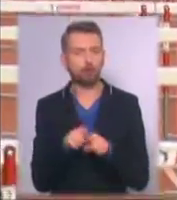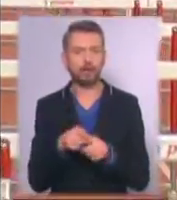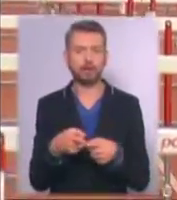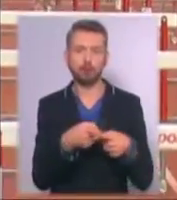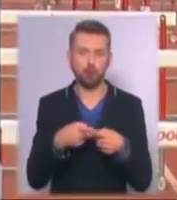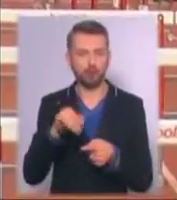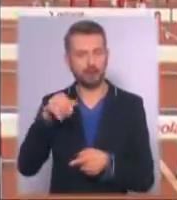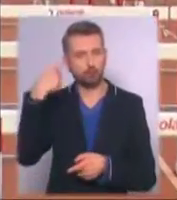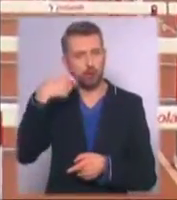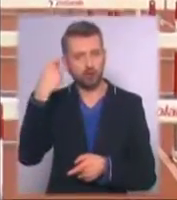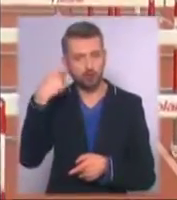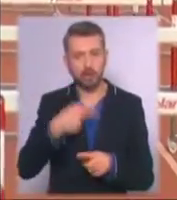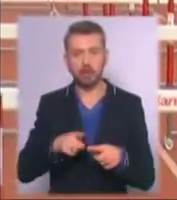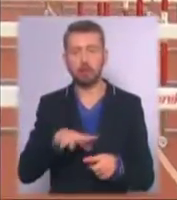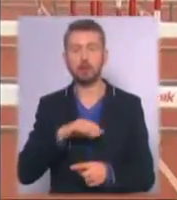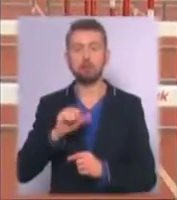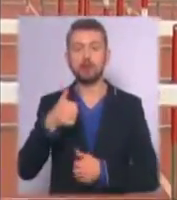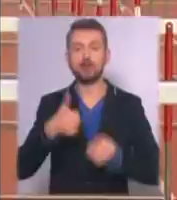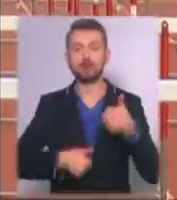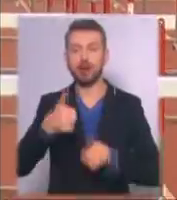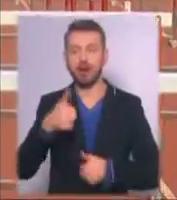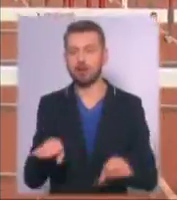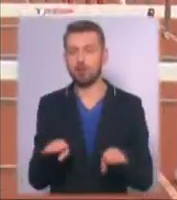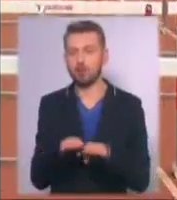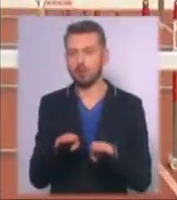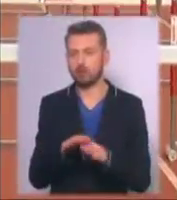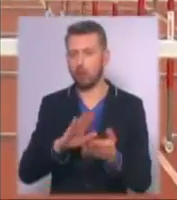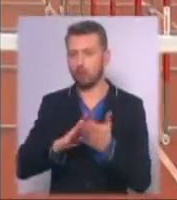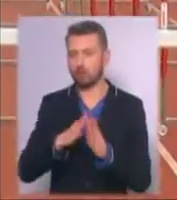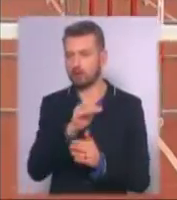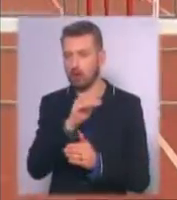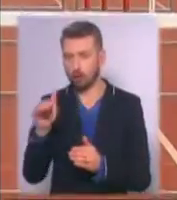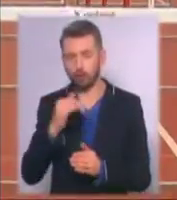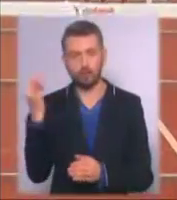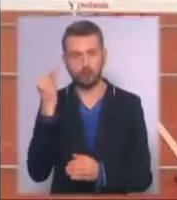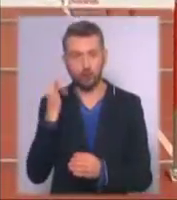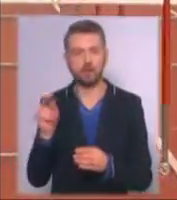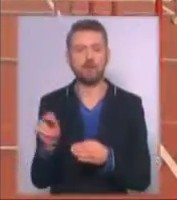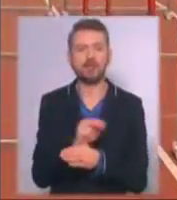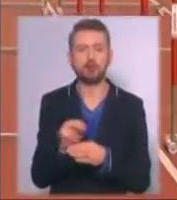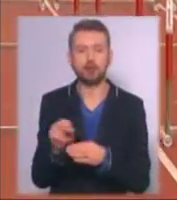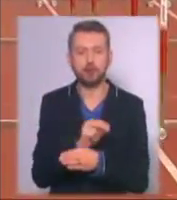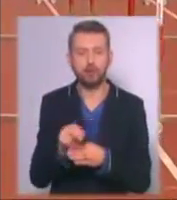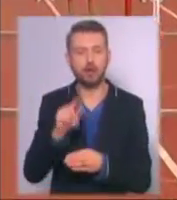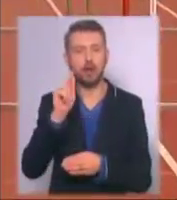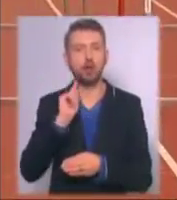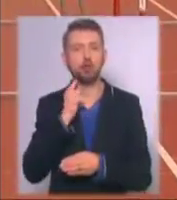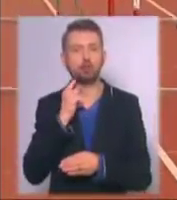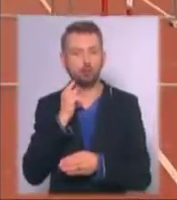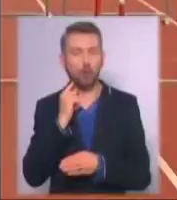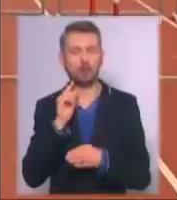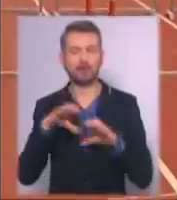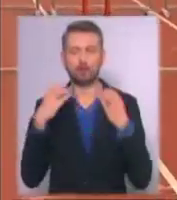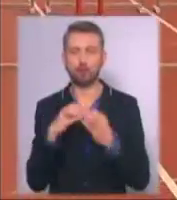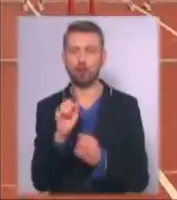та Туреччини. Це були перші змагання подібного статусу в історії відреконструйованого Луцького стадіону «Авангард», а